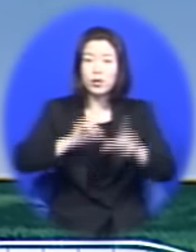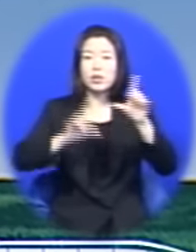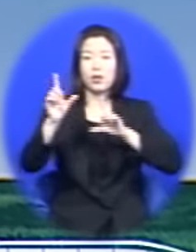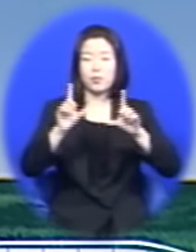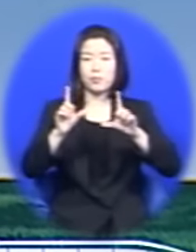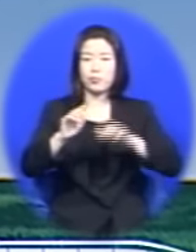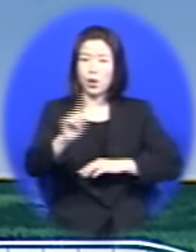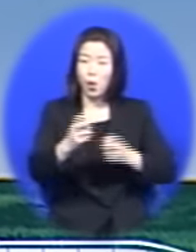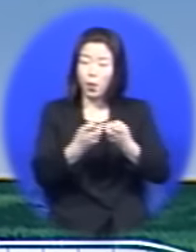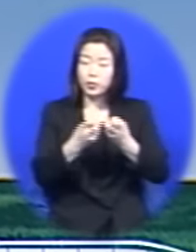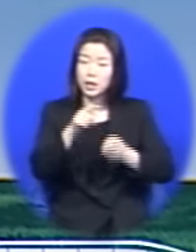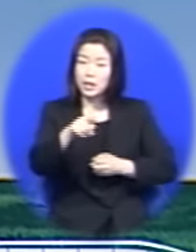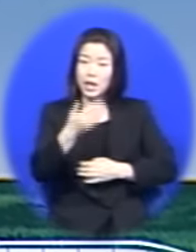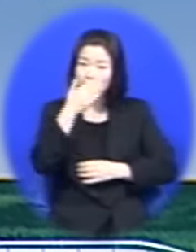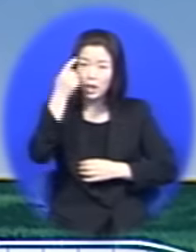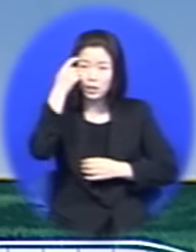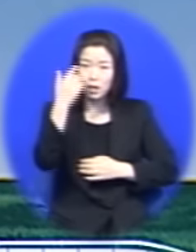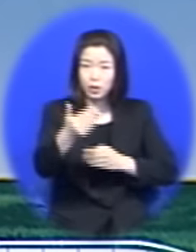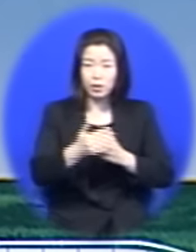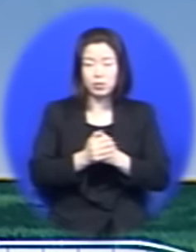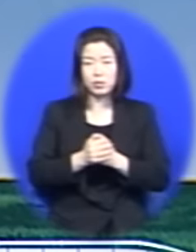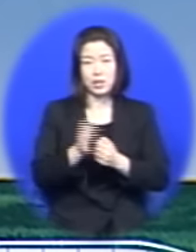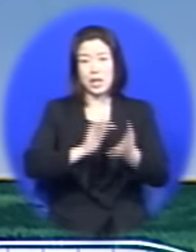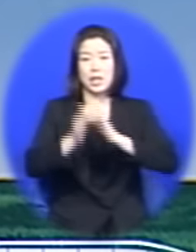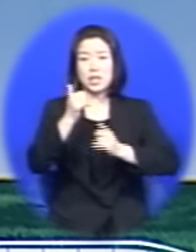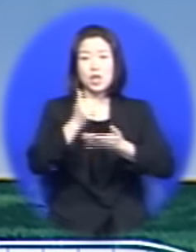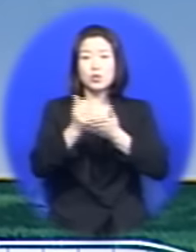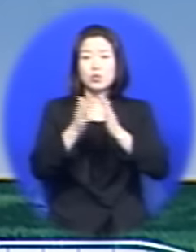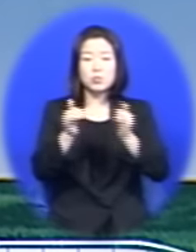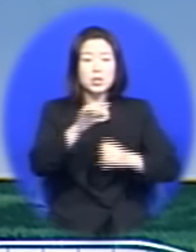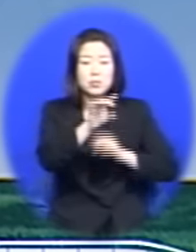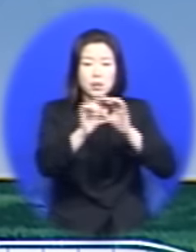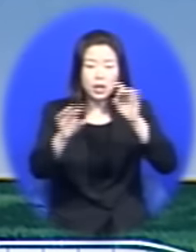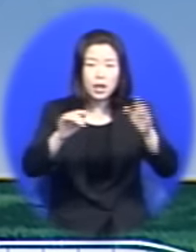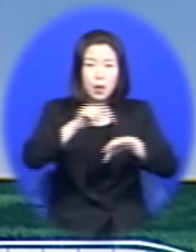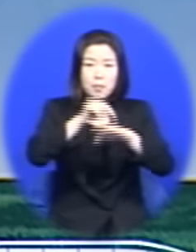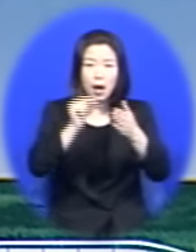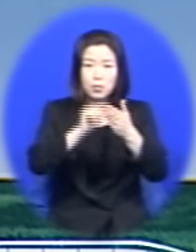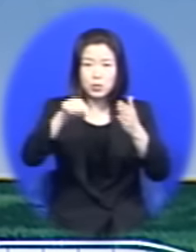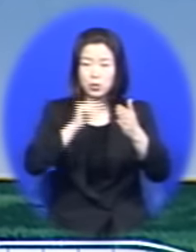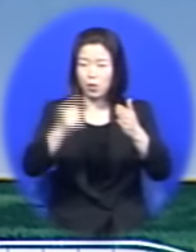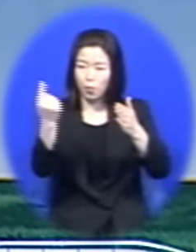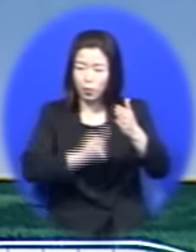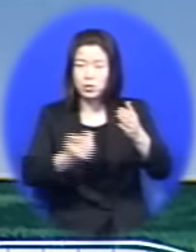어떻게 그게 가능하지요? 예수님이 그 사람들의 마음속에 오셨으니까.